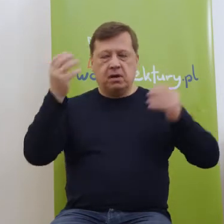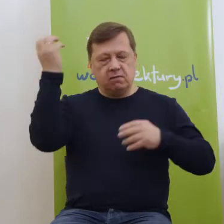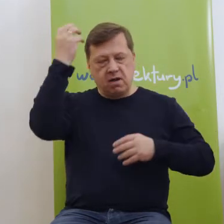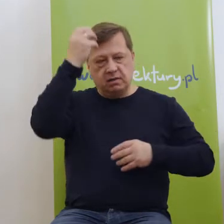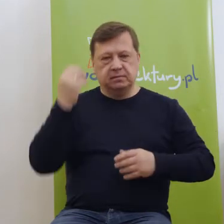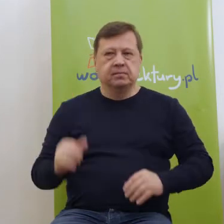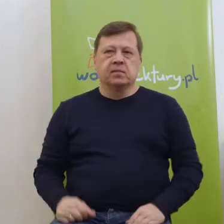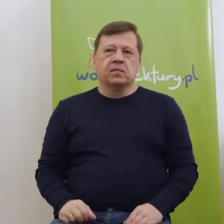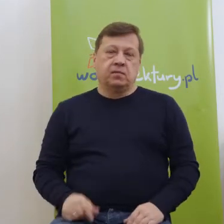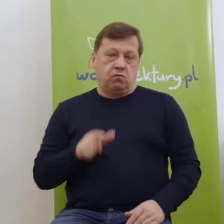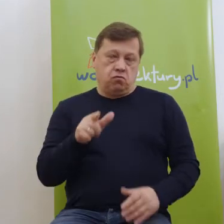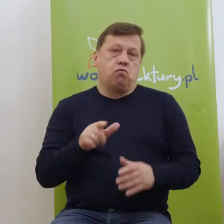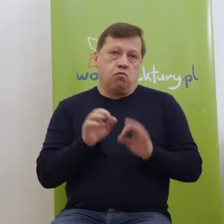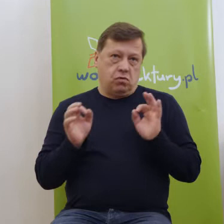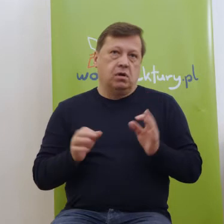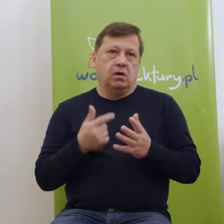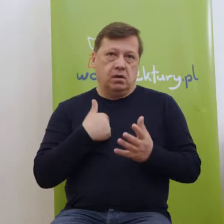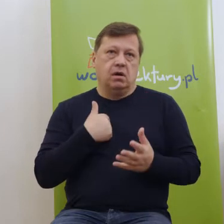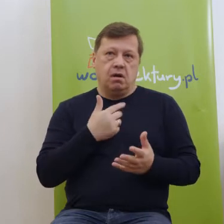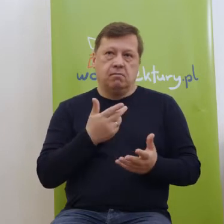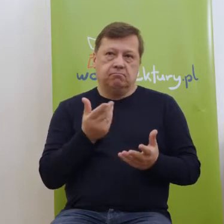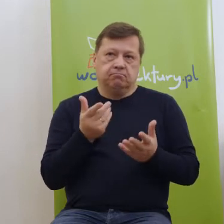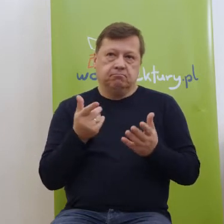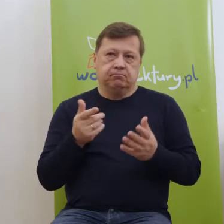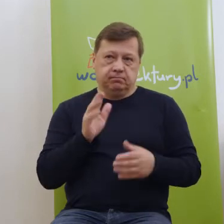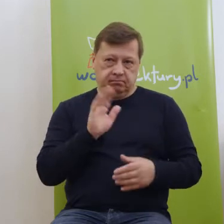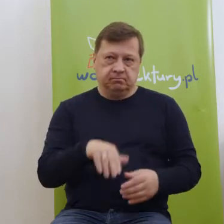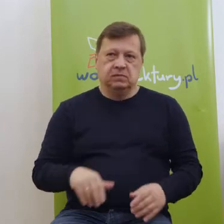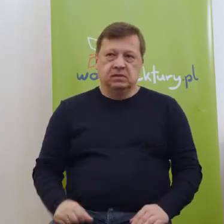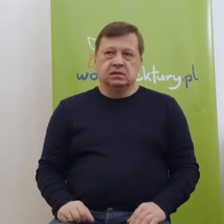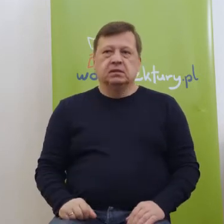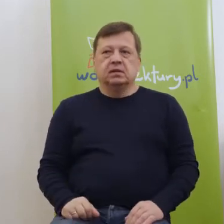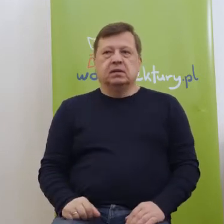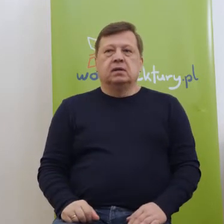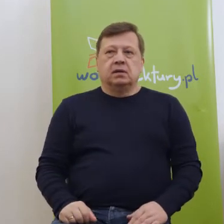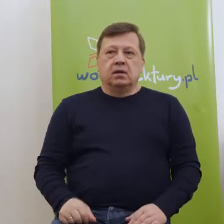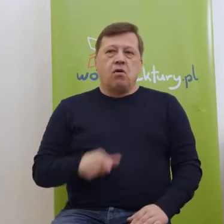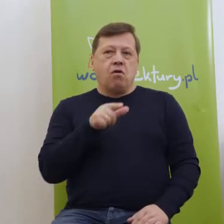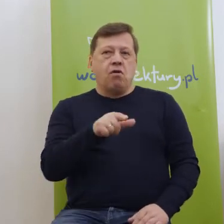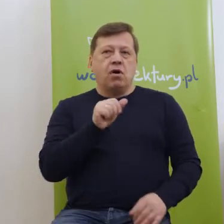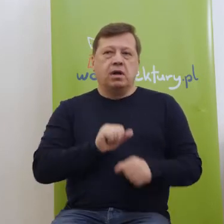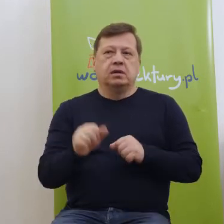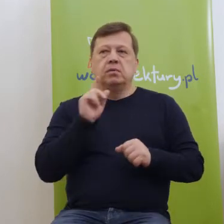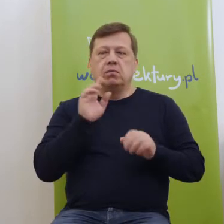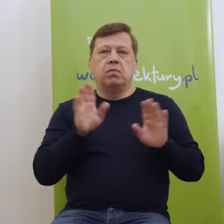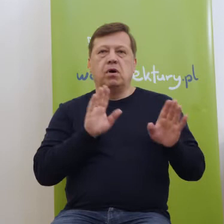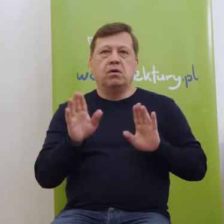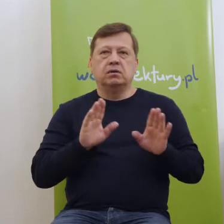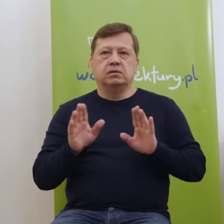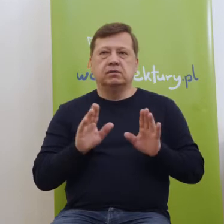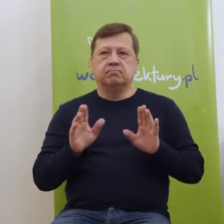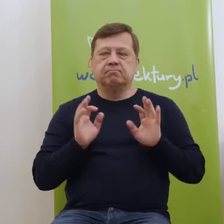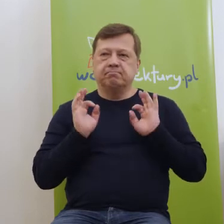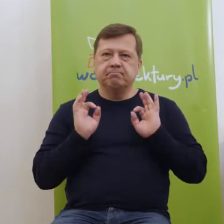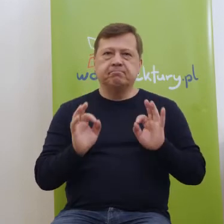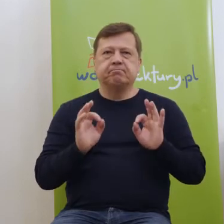generalnie bardzo głęboko w nosie. I ona jest taką postacią, która po prostu totalnie sobie nic